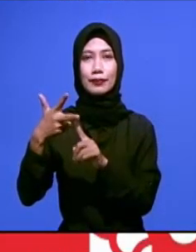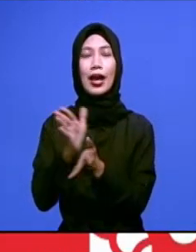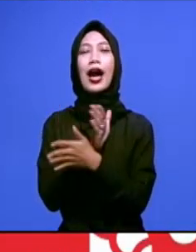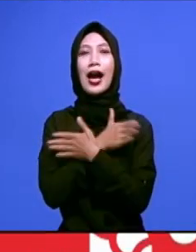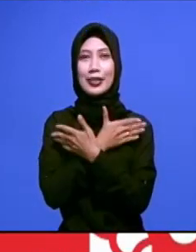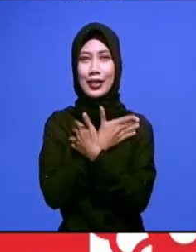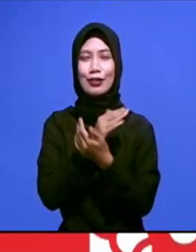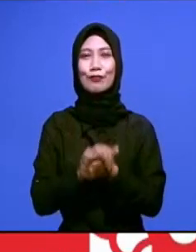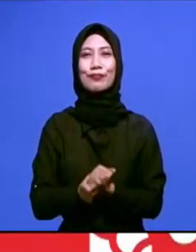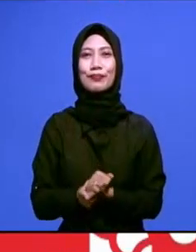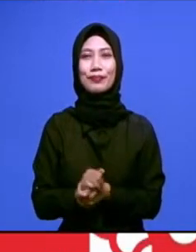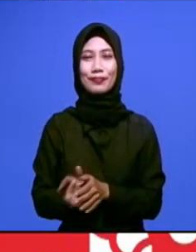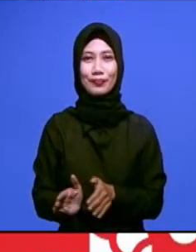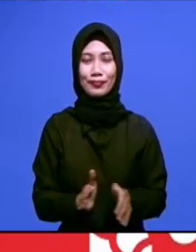Rahmadani tim liputan